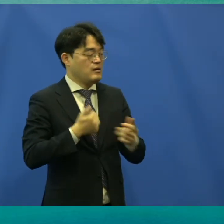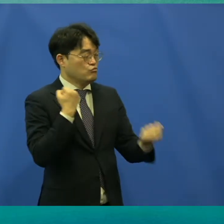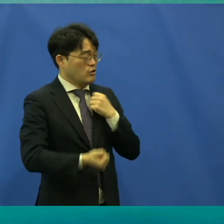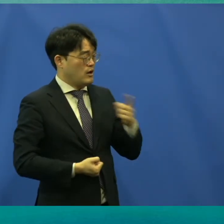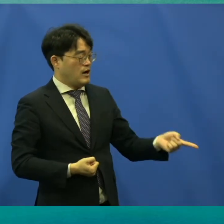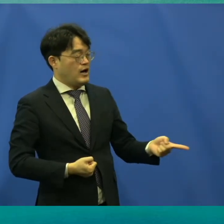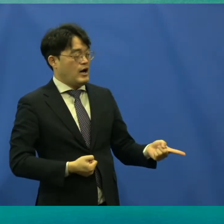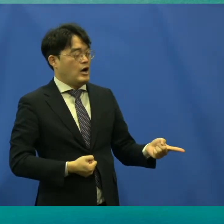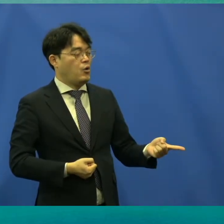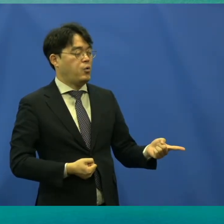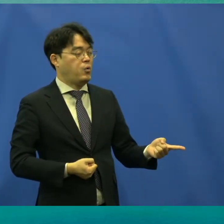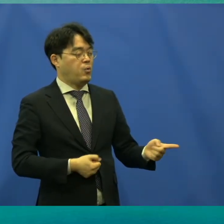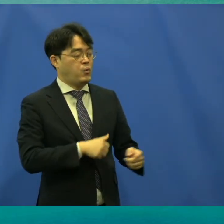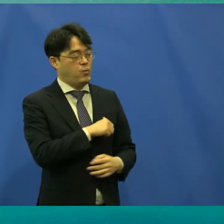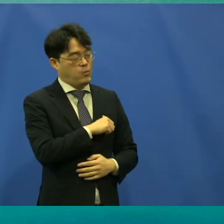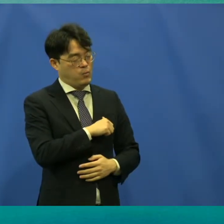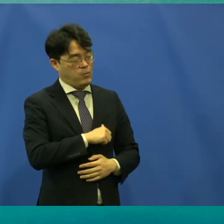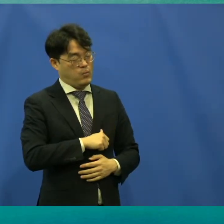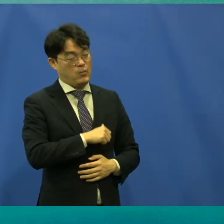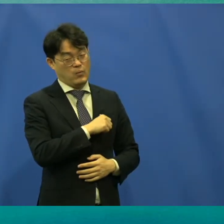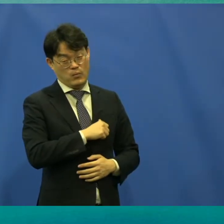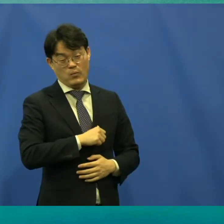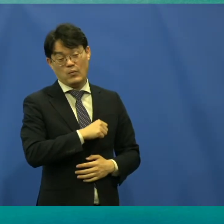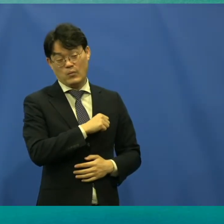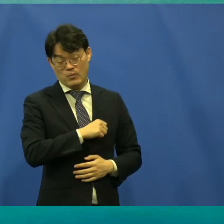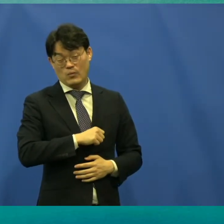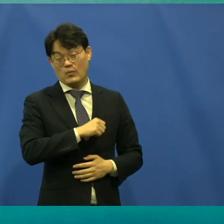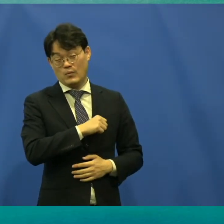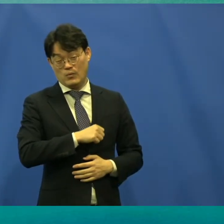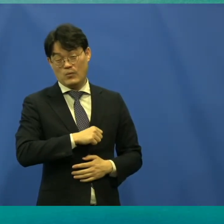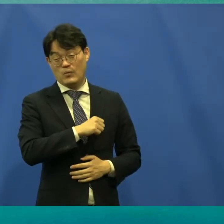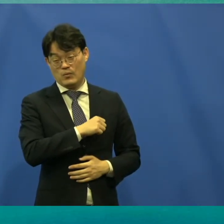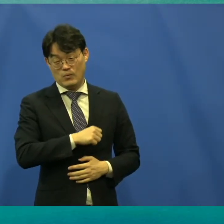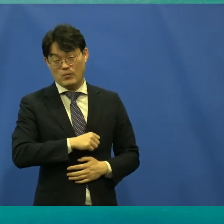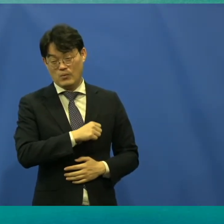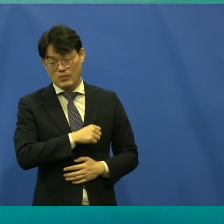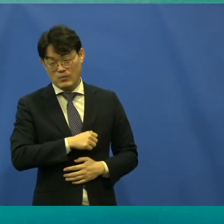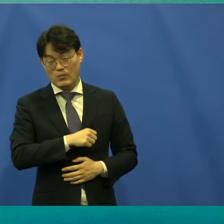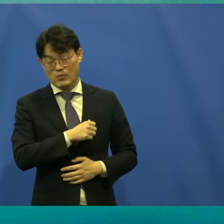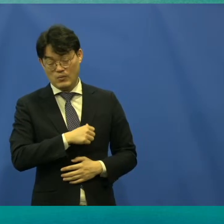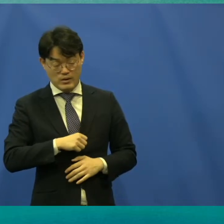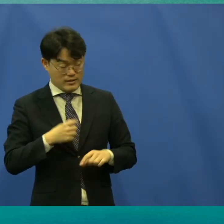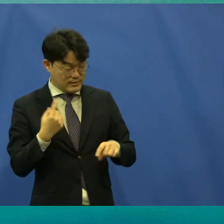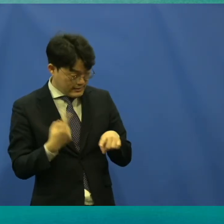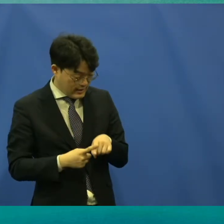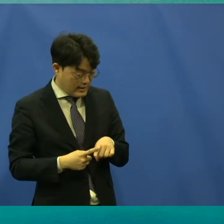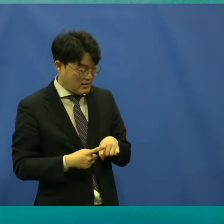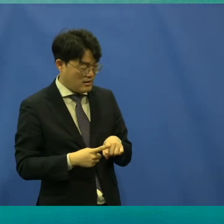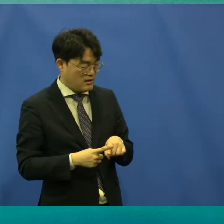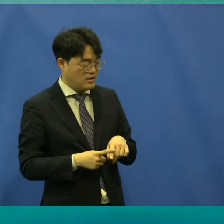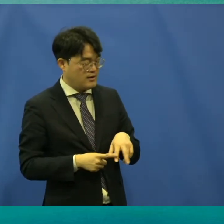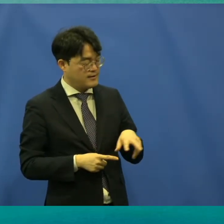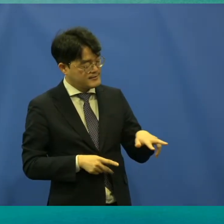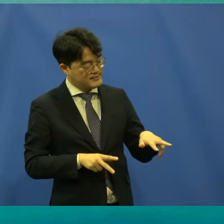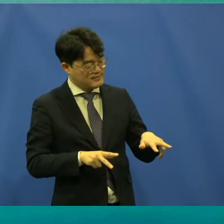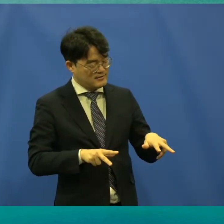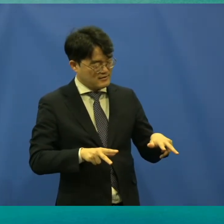하나님이 직접 개입하실 때는 인내의 시간이 꽉 찬 때입니다.